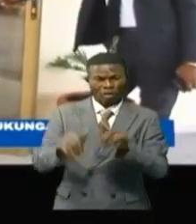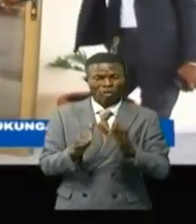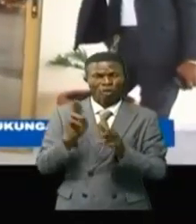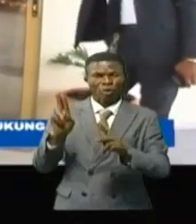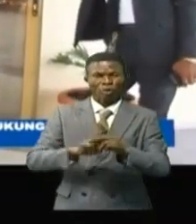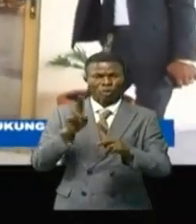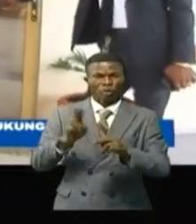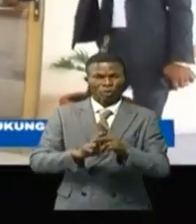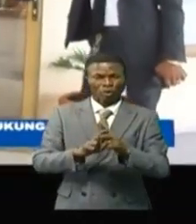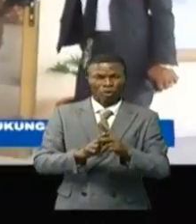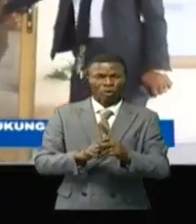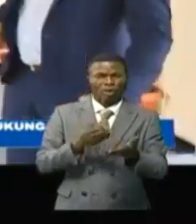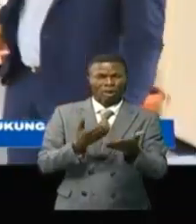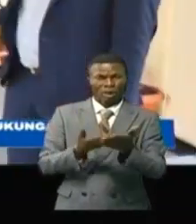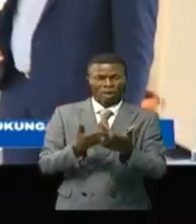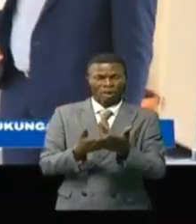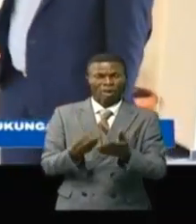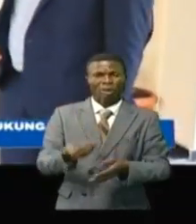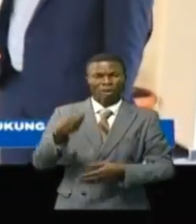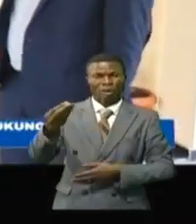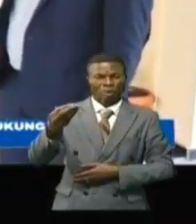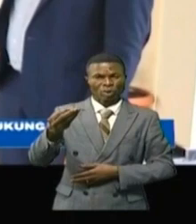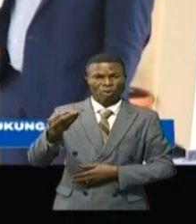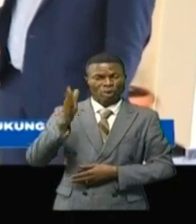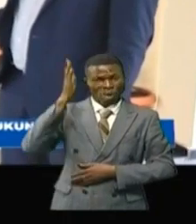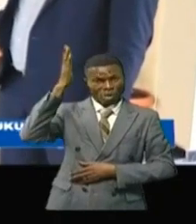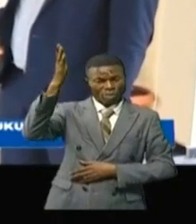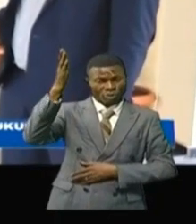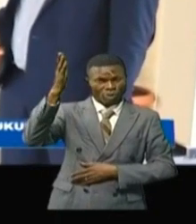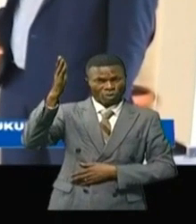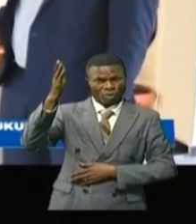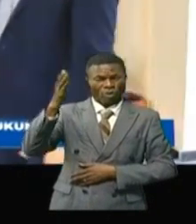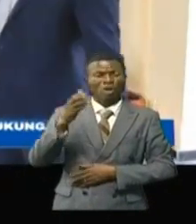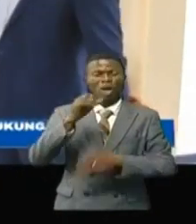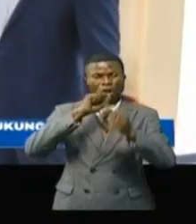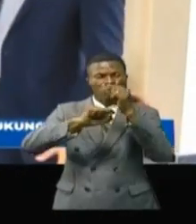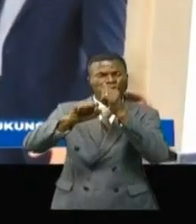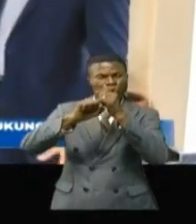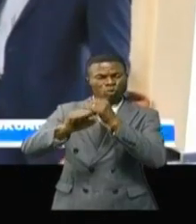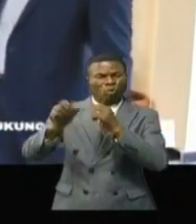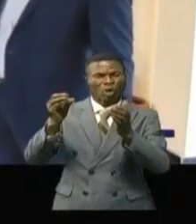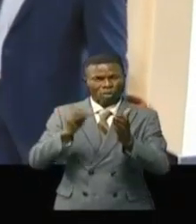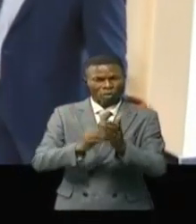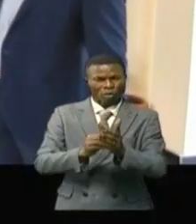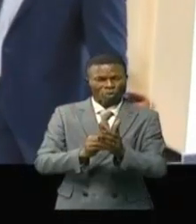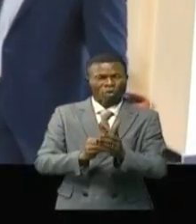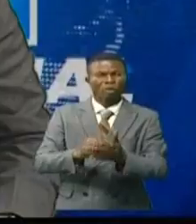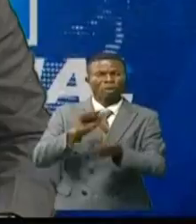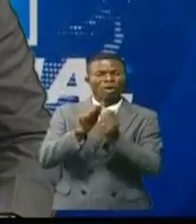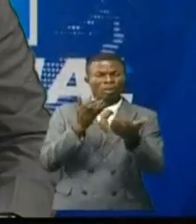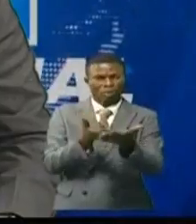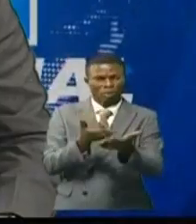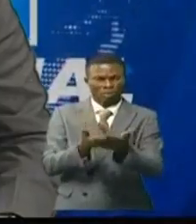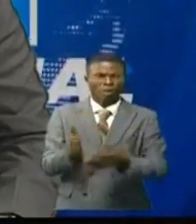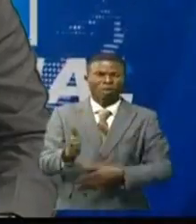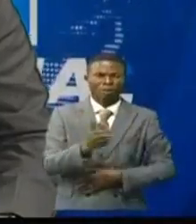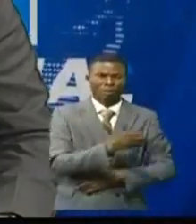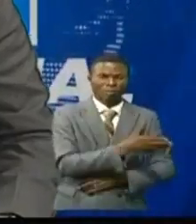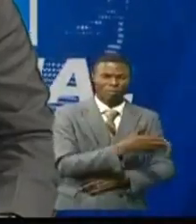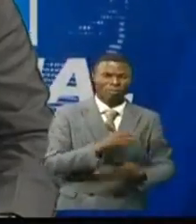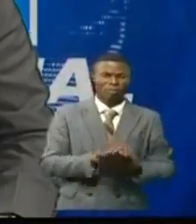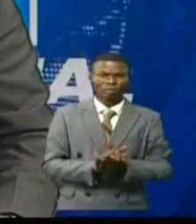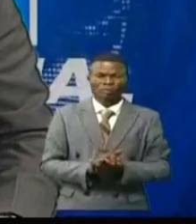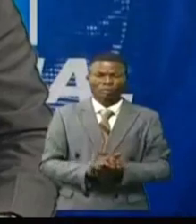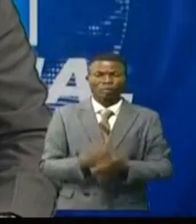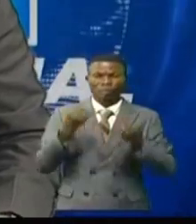exécutif Adler Kisula annonce la tenue prochaine d'autres matinées de sensibilisation des assujettis. Et